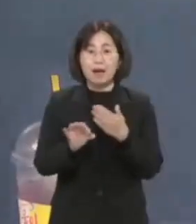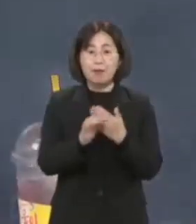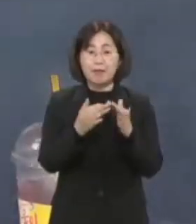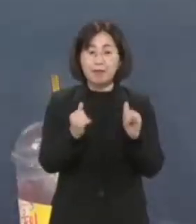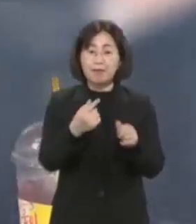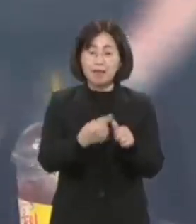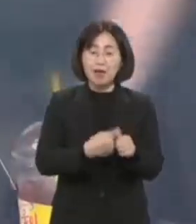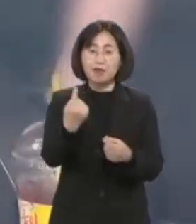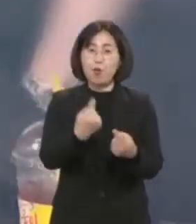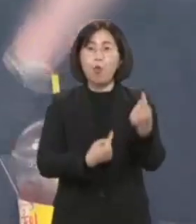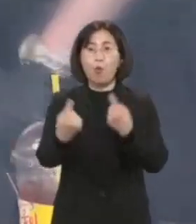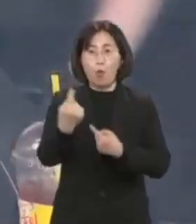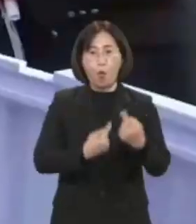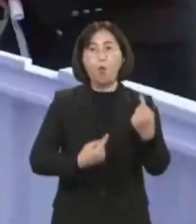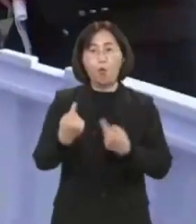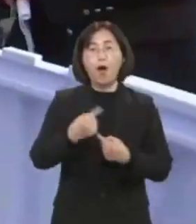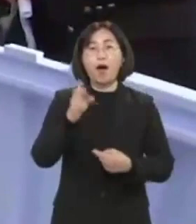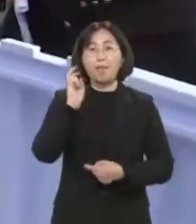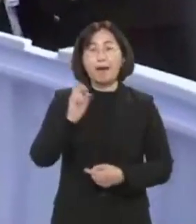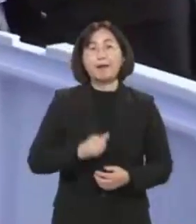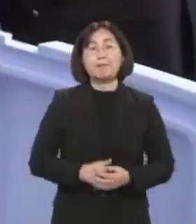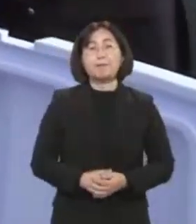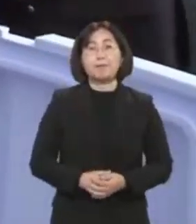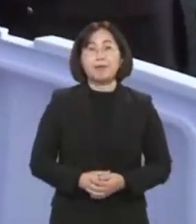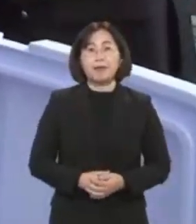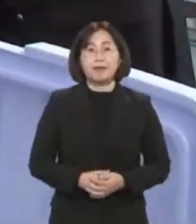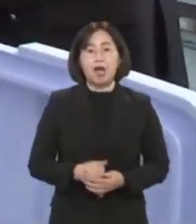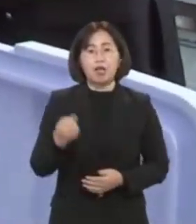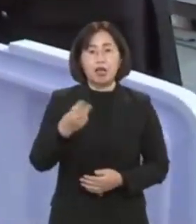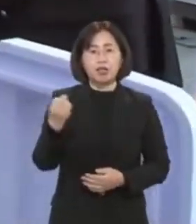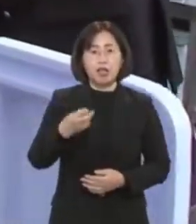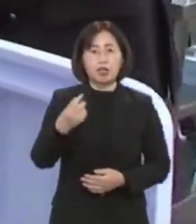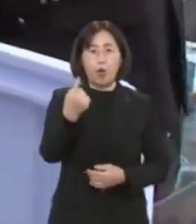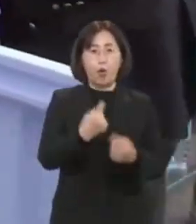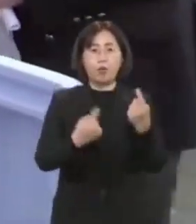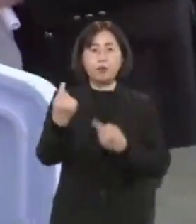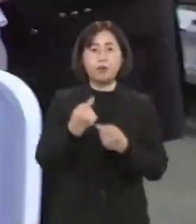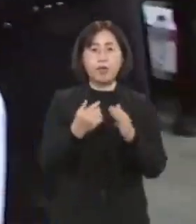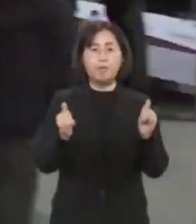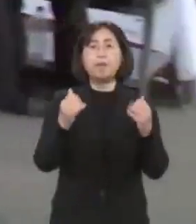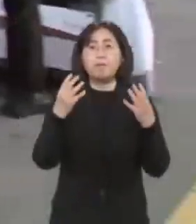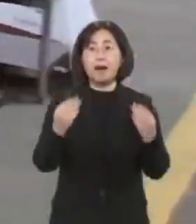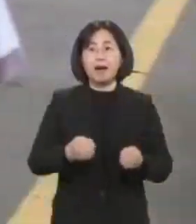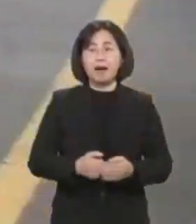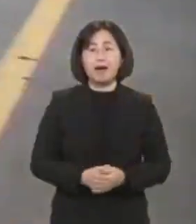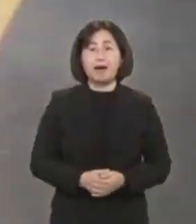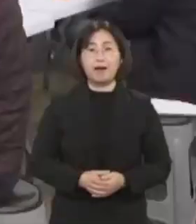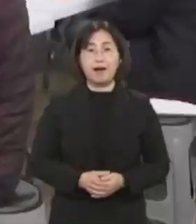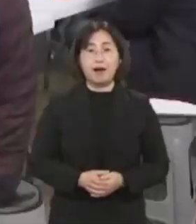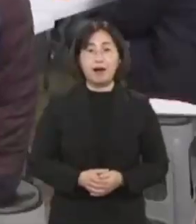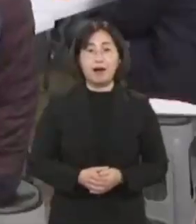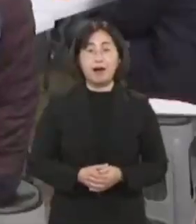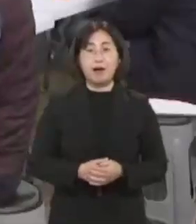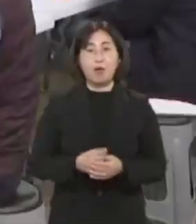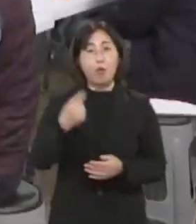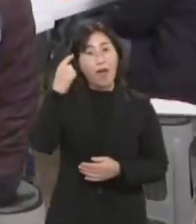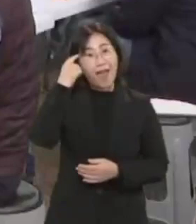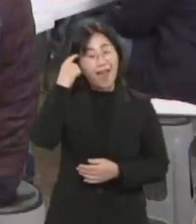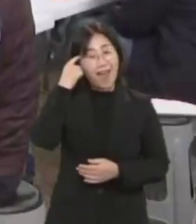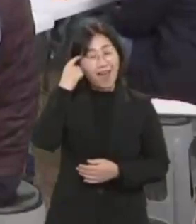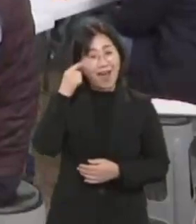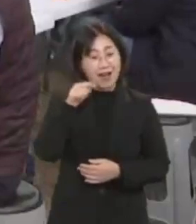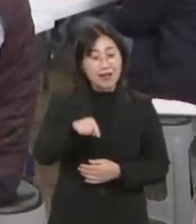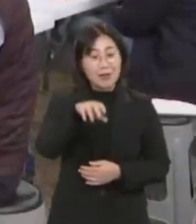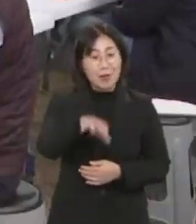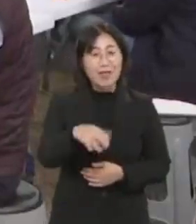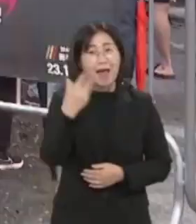예산시장 같은 경우 사실 재방문률이 굉장히 높습니다네 다섯 번 이상 오신 분들도 되게 많고 그 얘기는 이제 뭔가 매력이 있다는